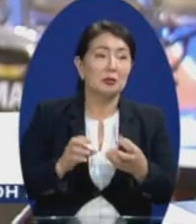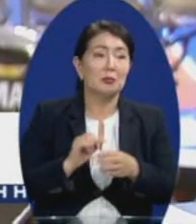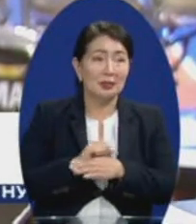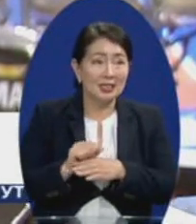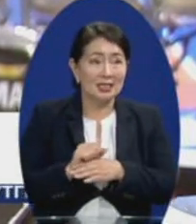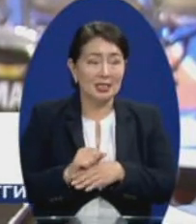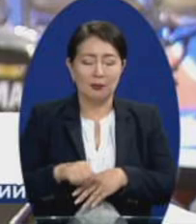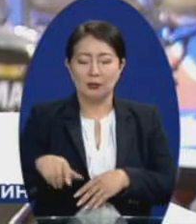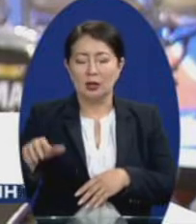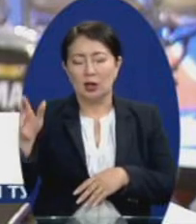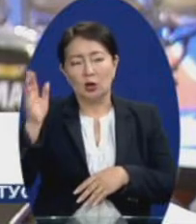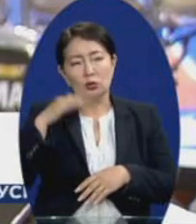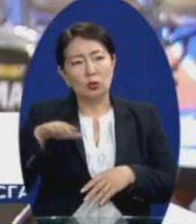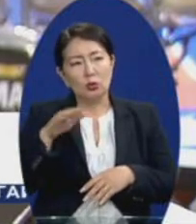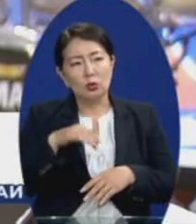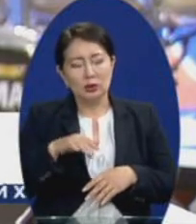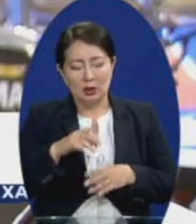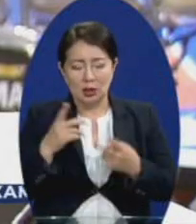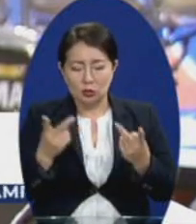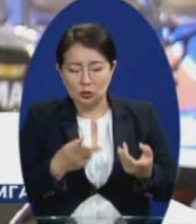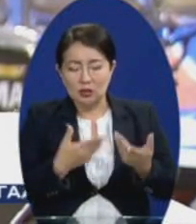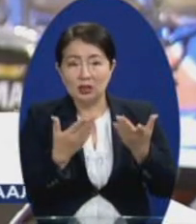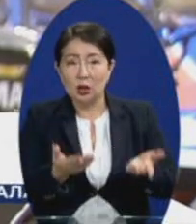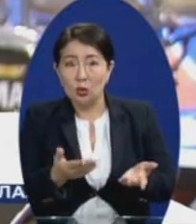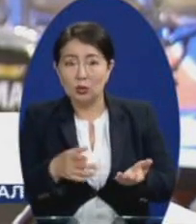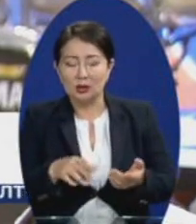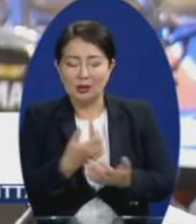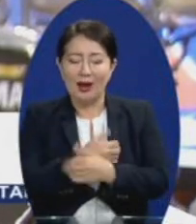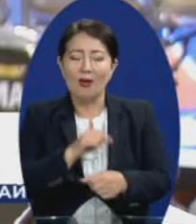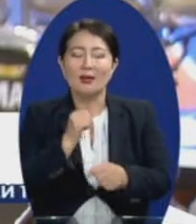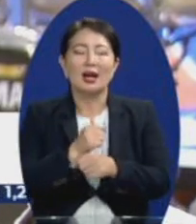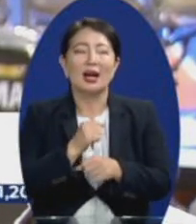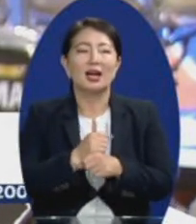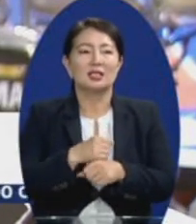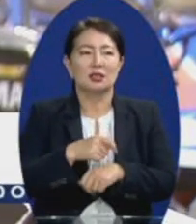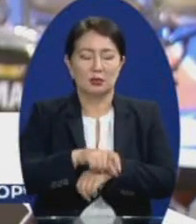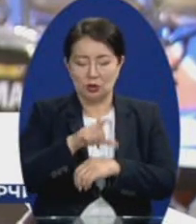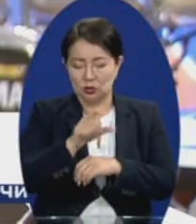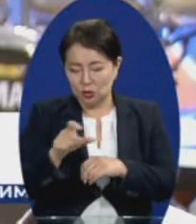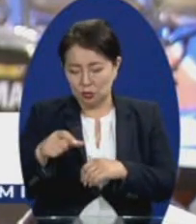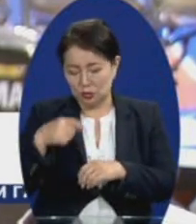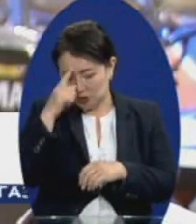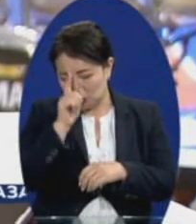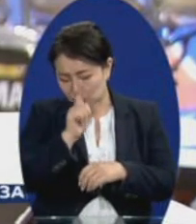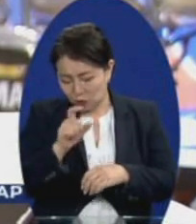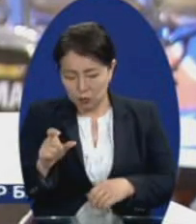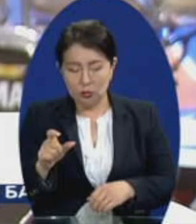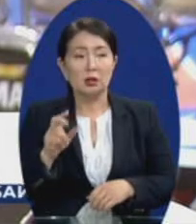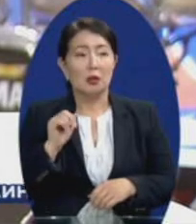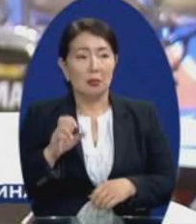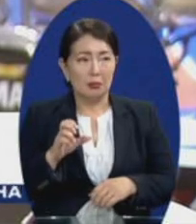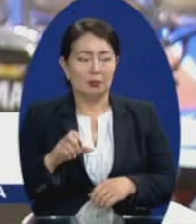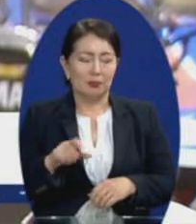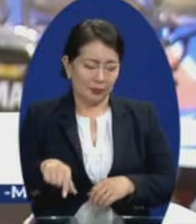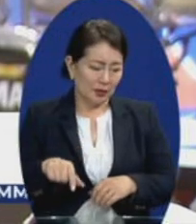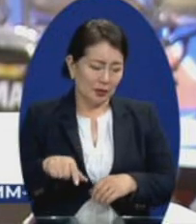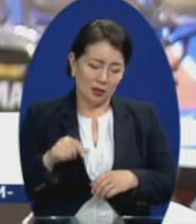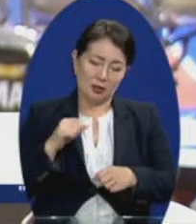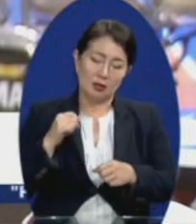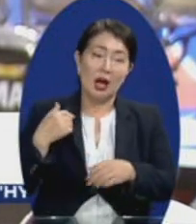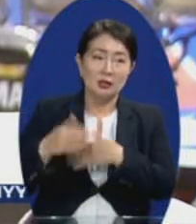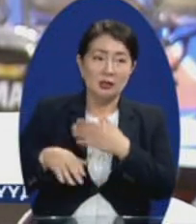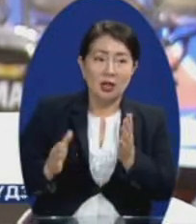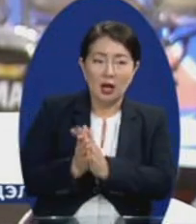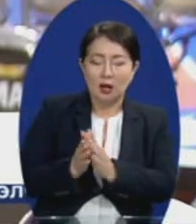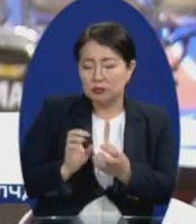дуудлагаар одоо үйлчлэгээ үзүүлэхэд энэ аврах ажиллагааны мэрэгжилтэнгүүд мөн одоо эмч нар маань бас нисэх бүрэлдэхүүнтэй хамт үр гүйцэтгэж